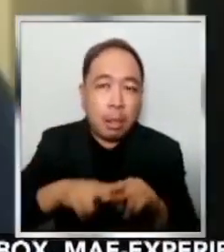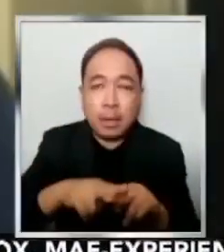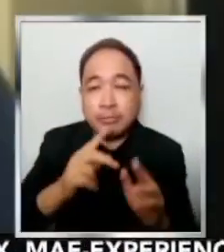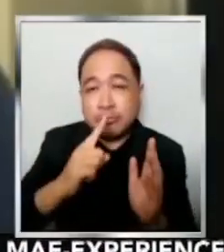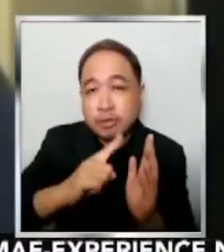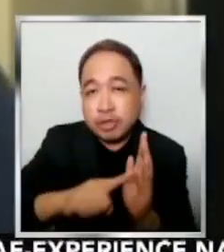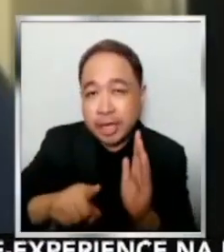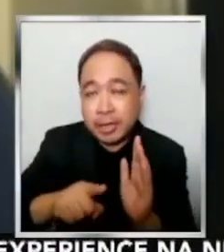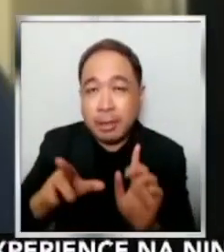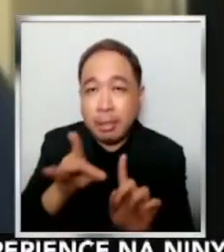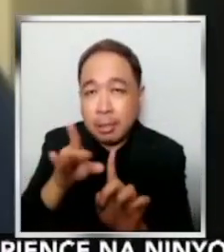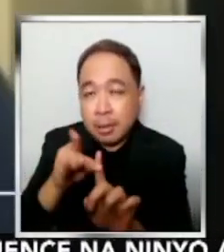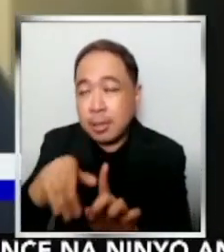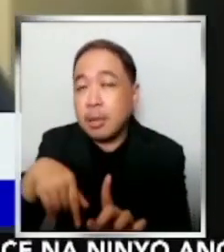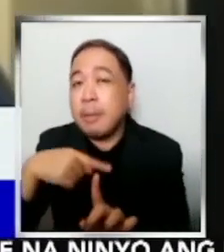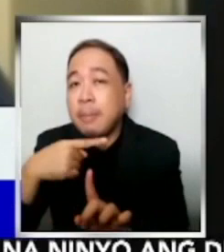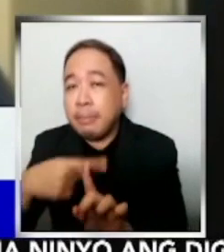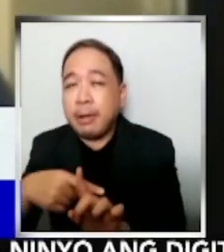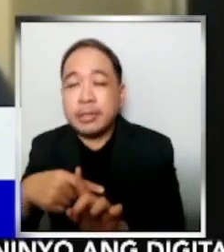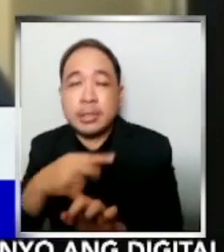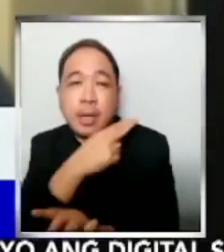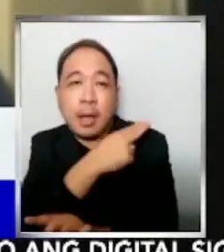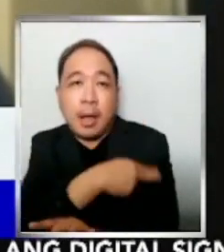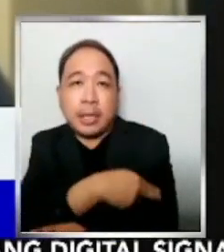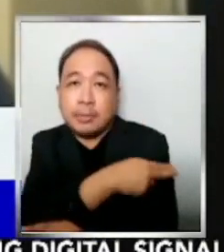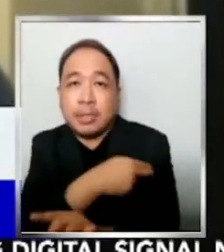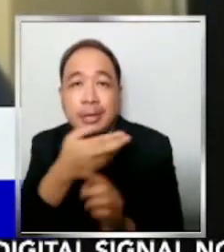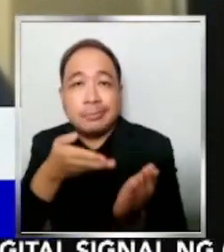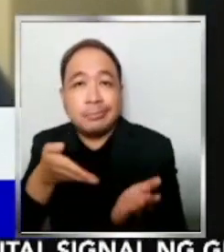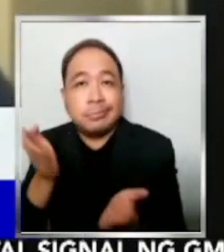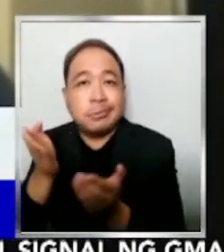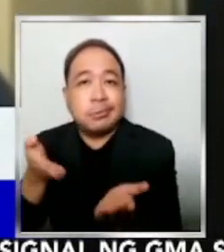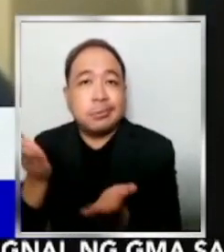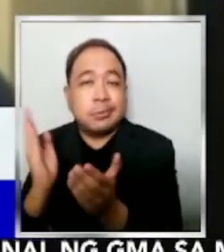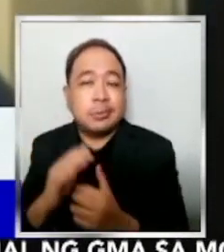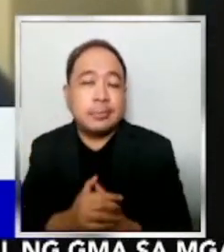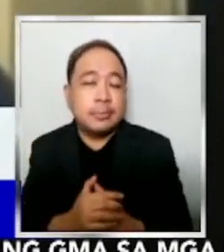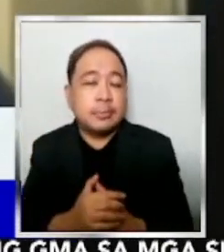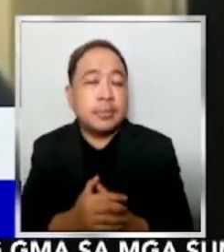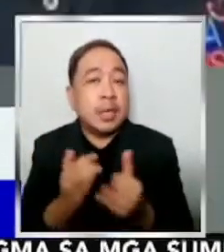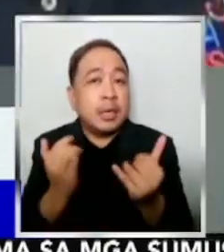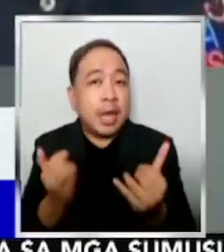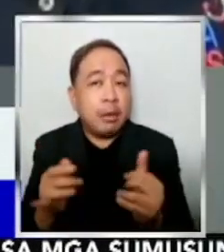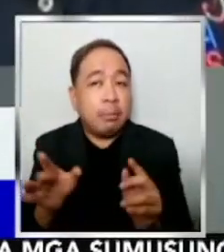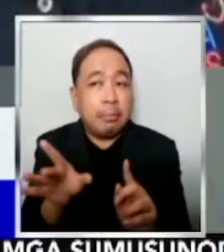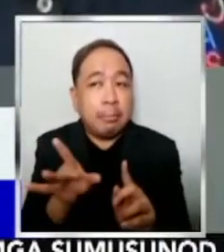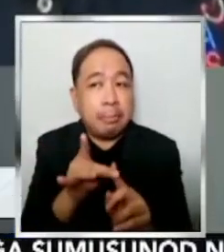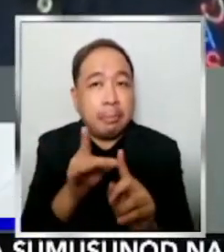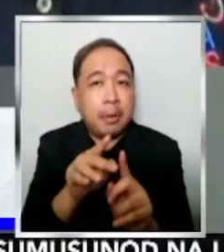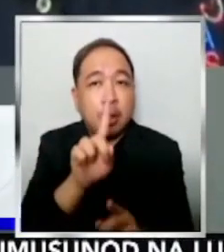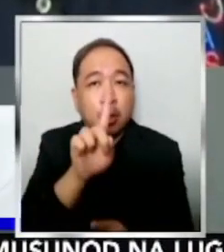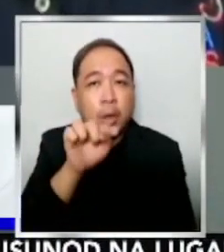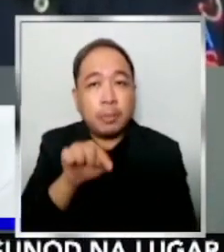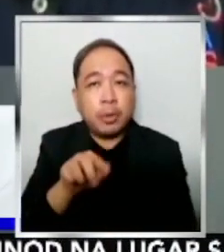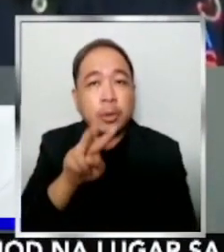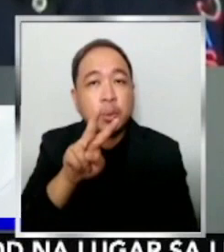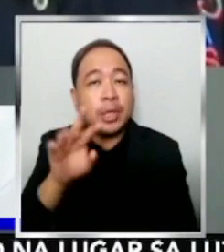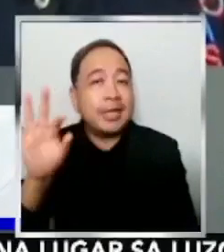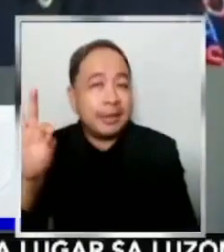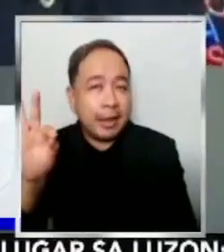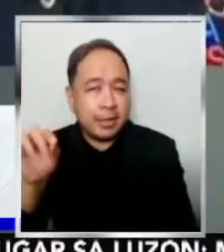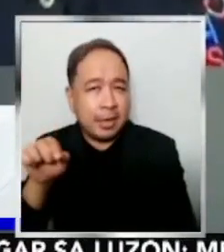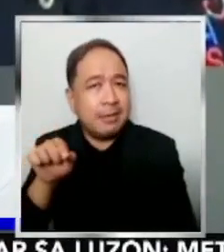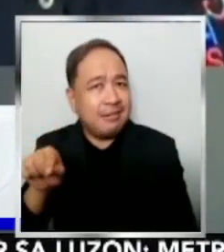Yung reproduction number is already at 1.29. This is already considered high. What we also noticed, Tumaas